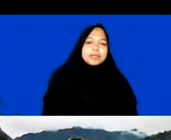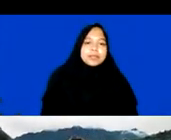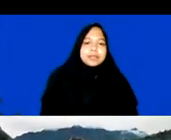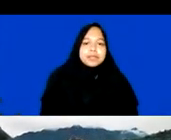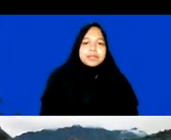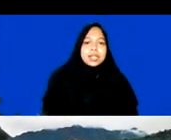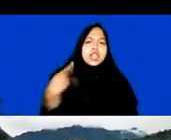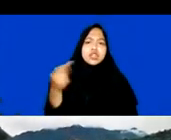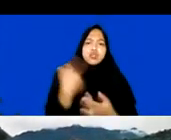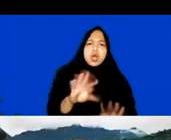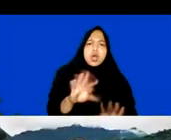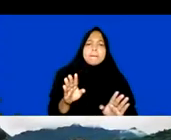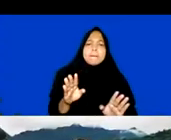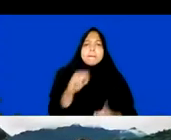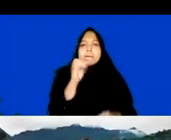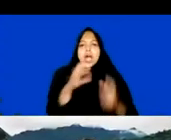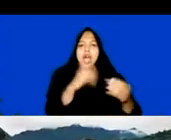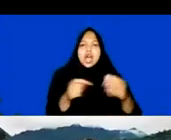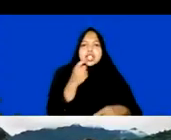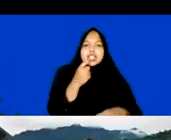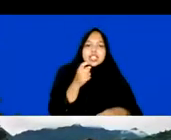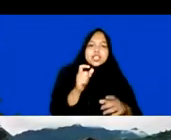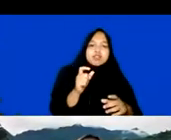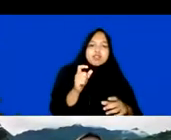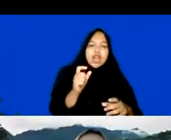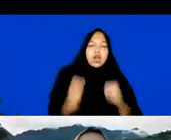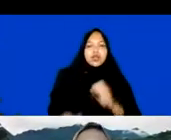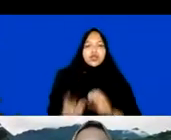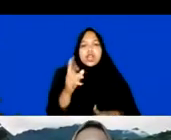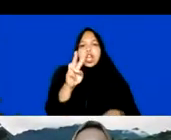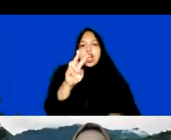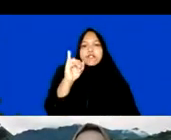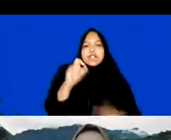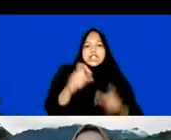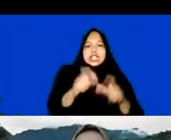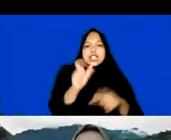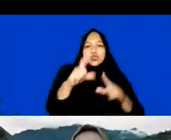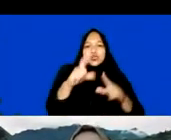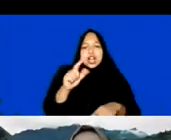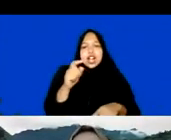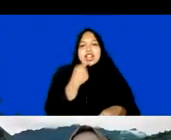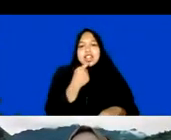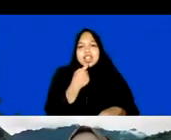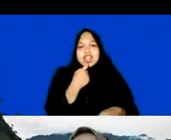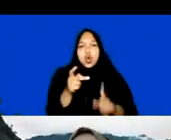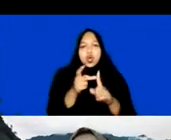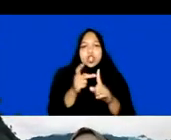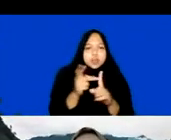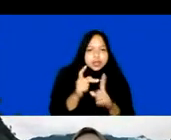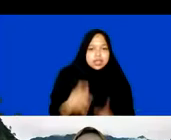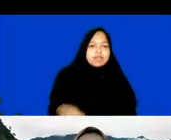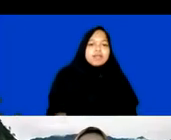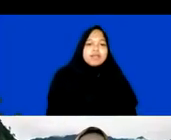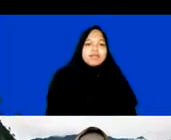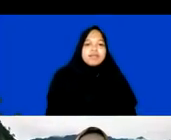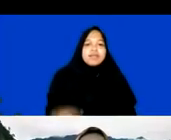membahas terkait wujud visual karya-karya yang ada di Hospit ya. Bisa dikatakan kan